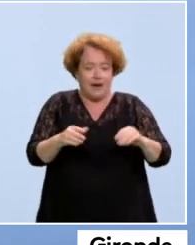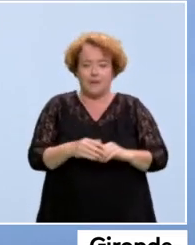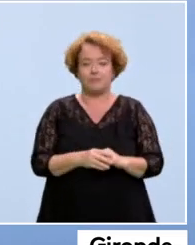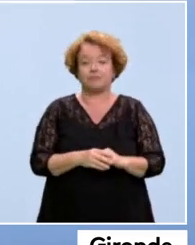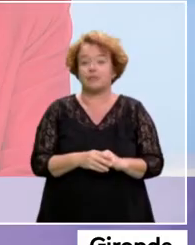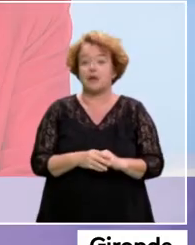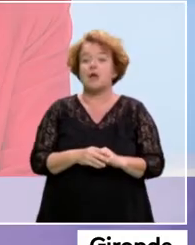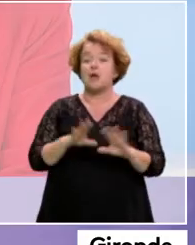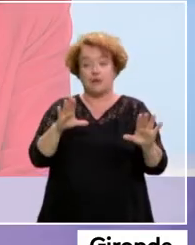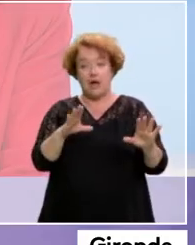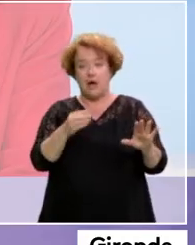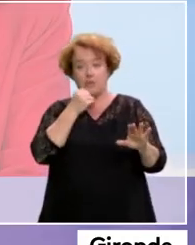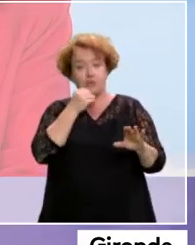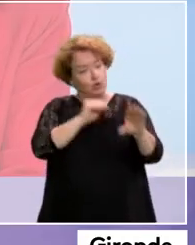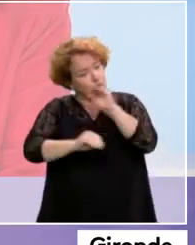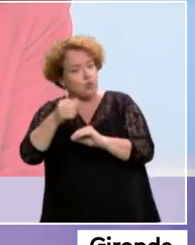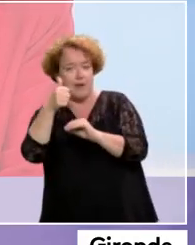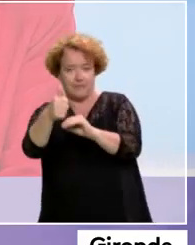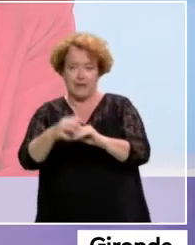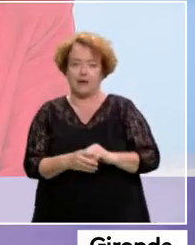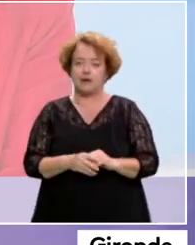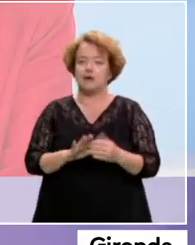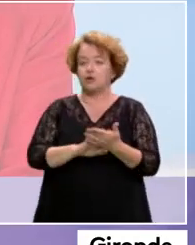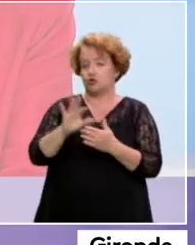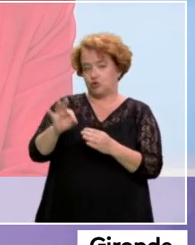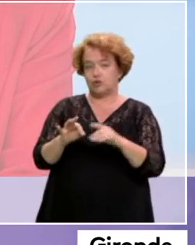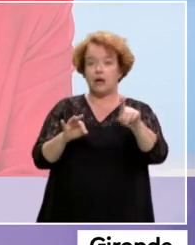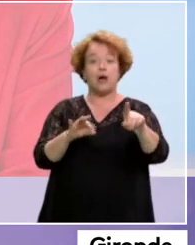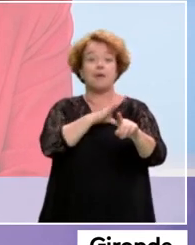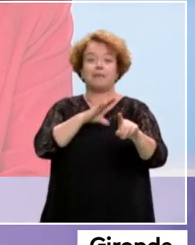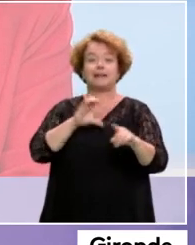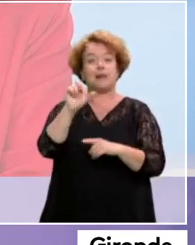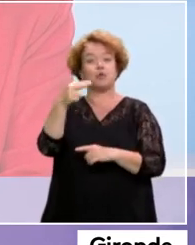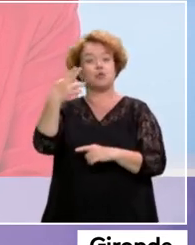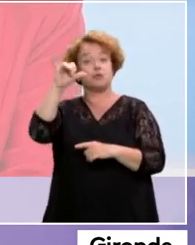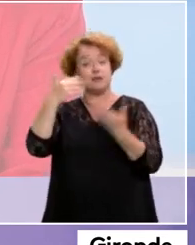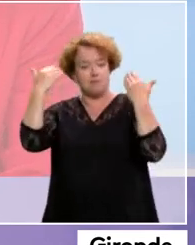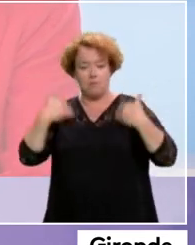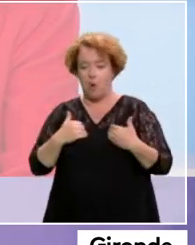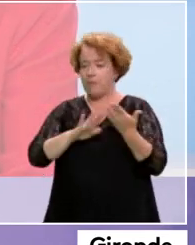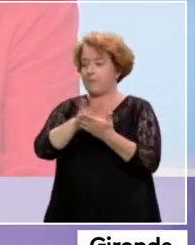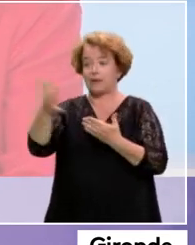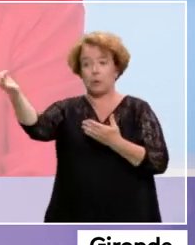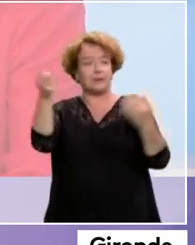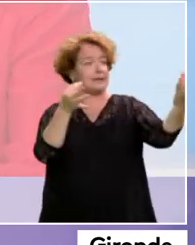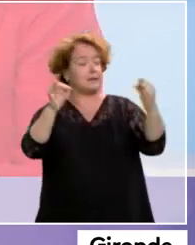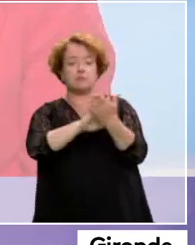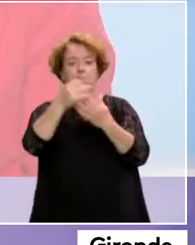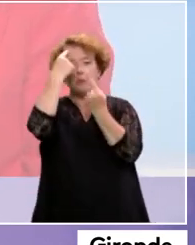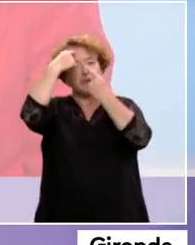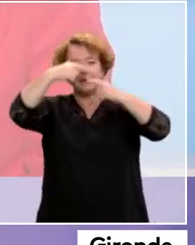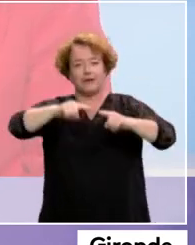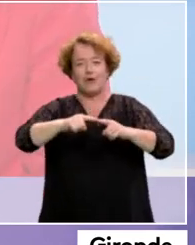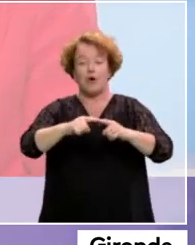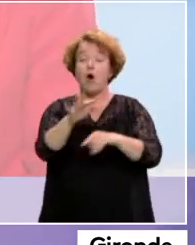une bonne qualité de soins pour les partages absolument ça partage absolument pas vos propos l'hôpital public